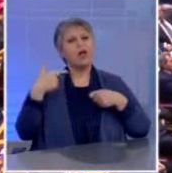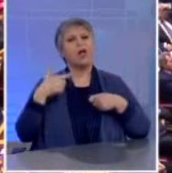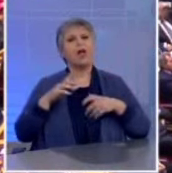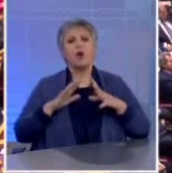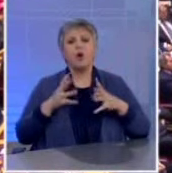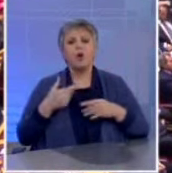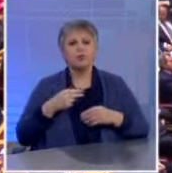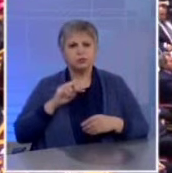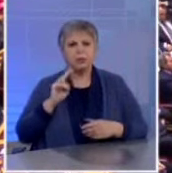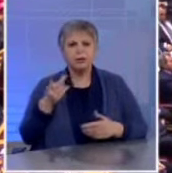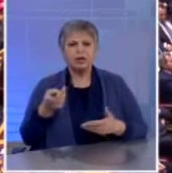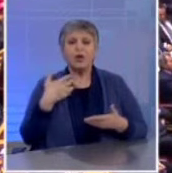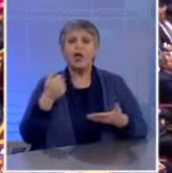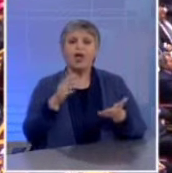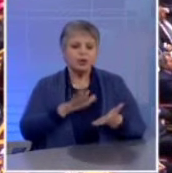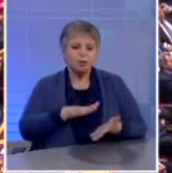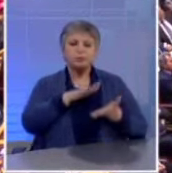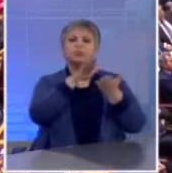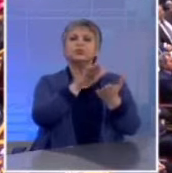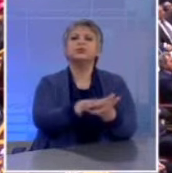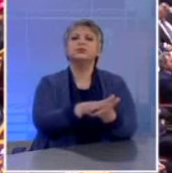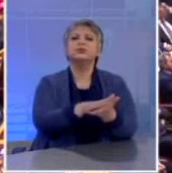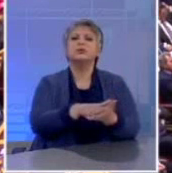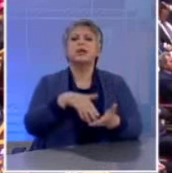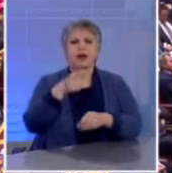έγγραφα. Είναι το 17ο στη σειρά έγγραφο